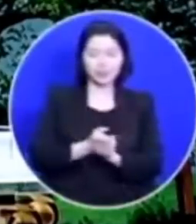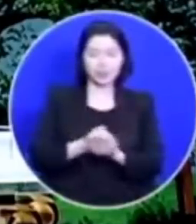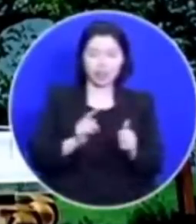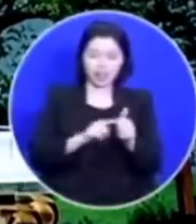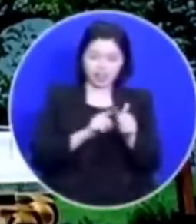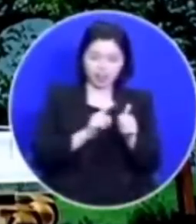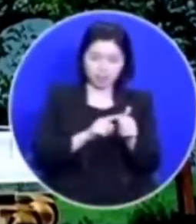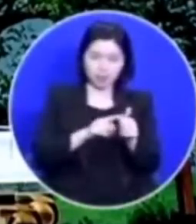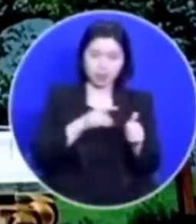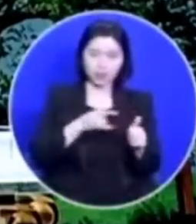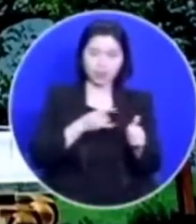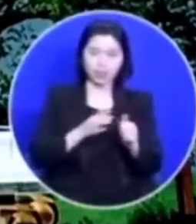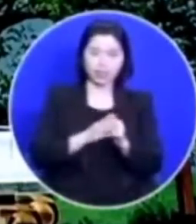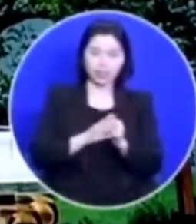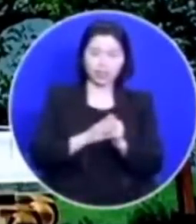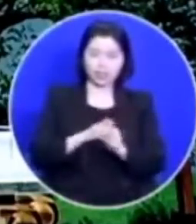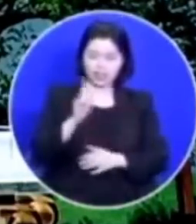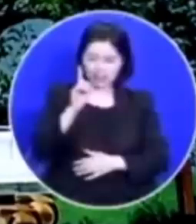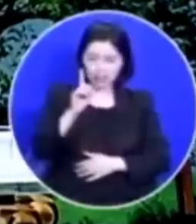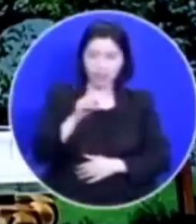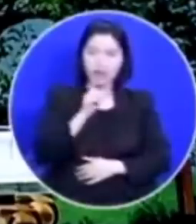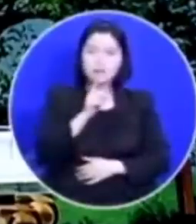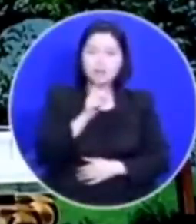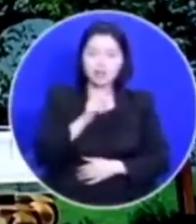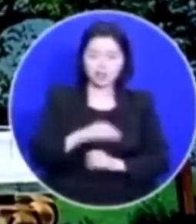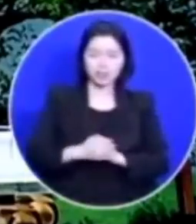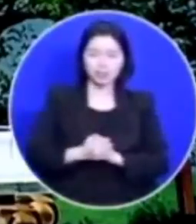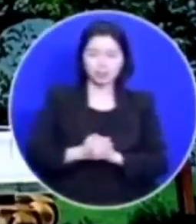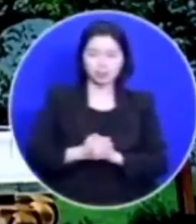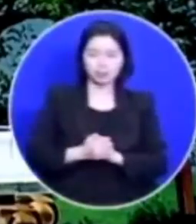남편에게 딱 한마디 했습니다